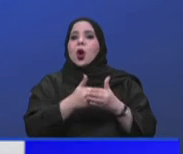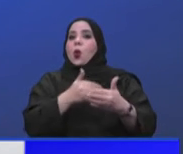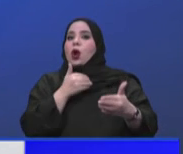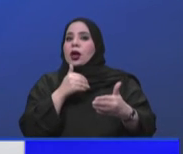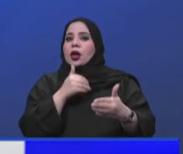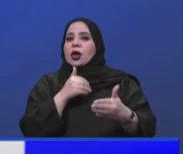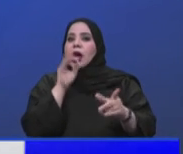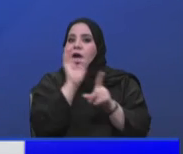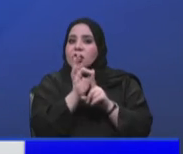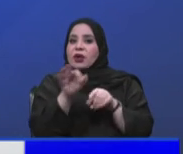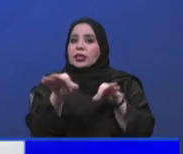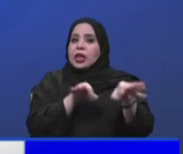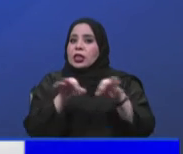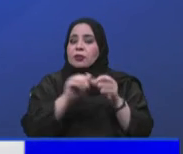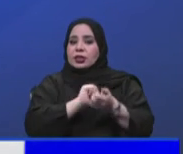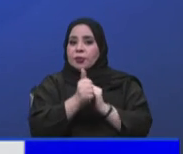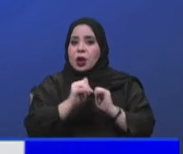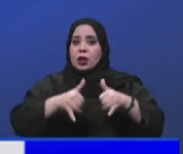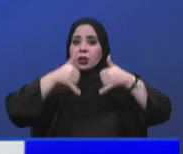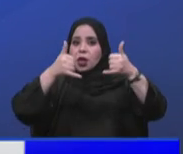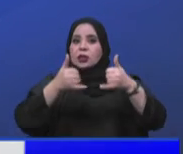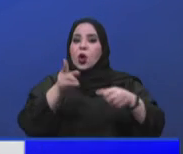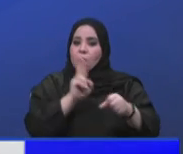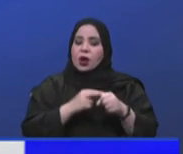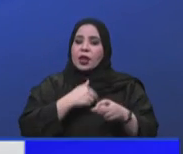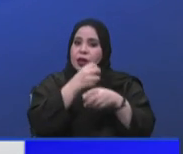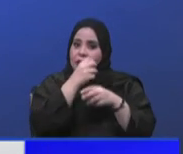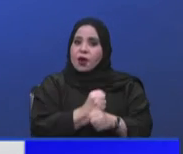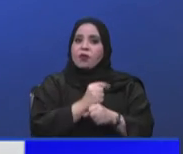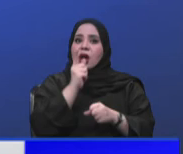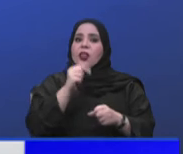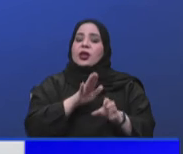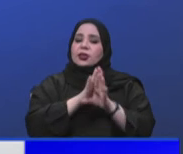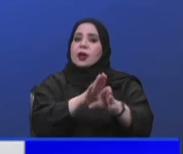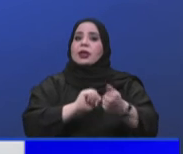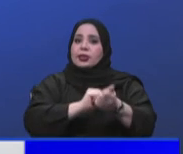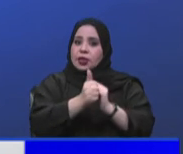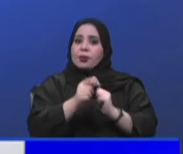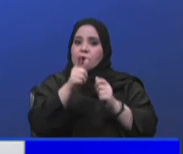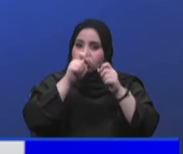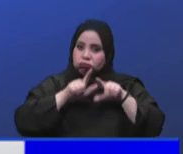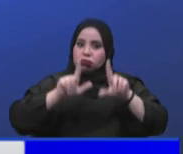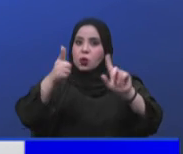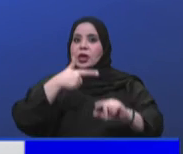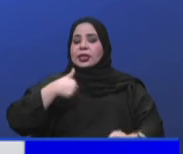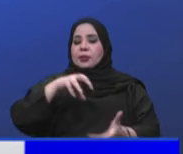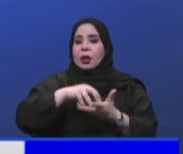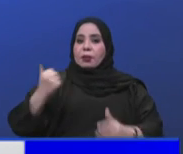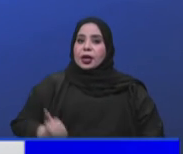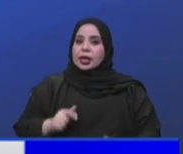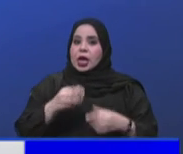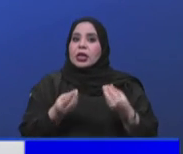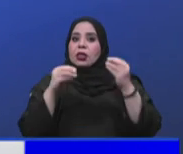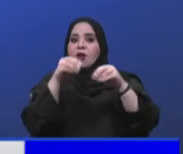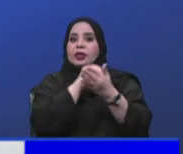السباق، ودائما نحن حريصون على دعم هذه السباقات التي تساهم في الترويج لمملكة البحرين، إضافة إلى